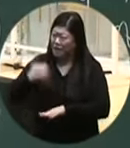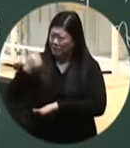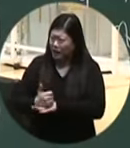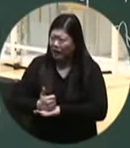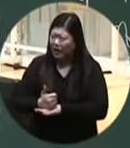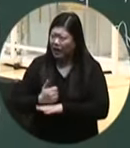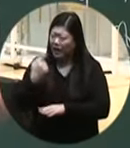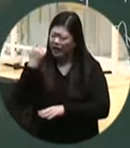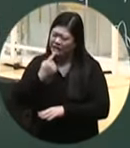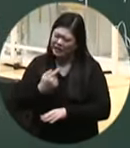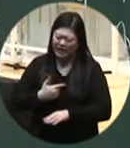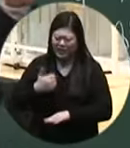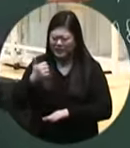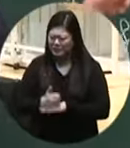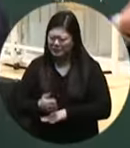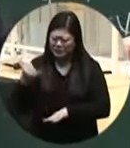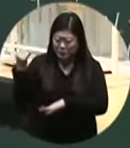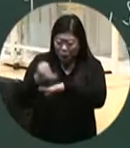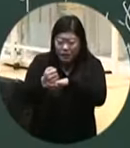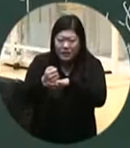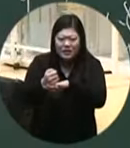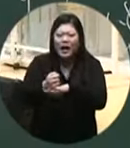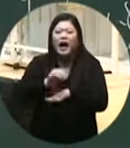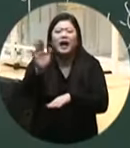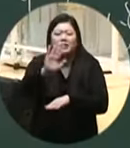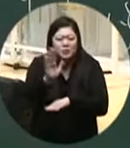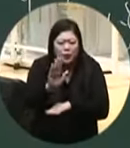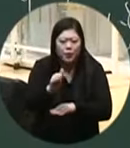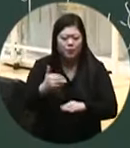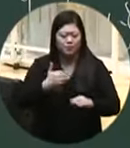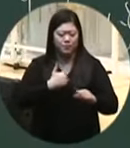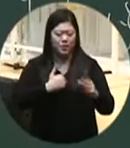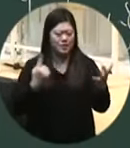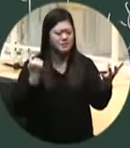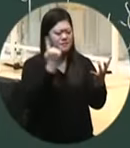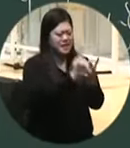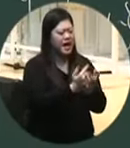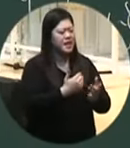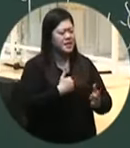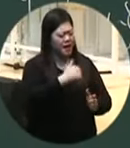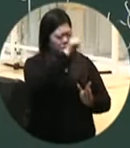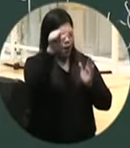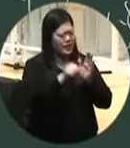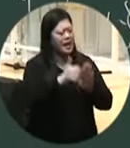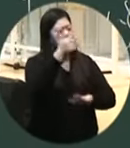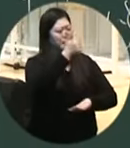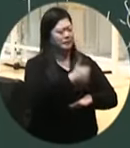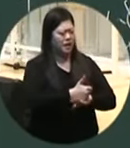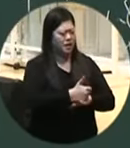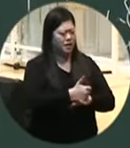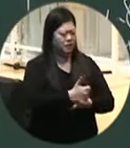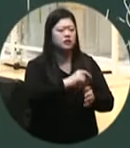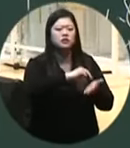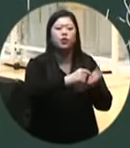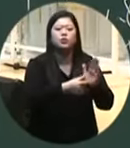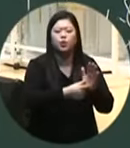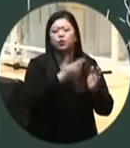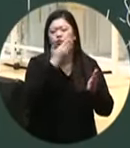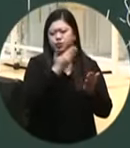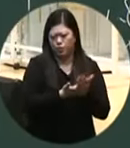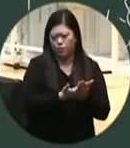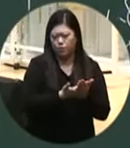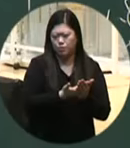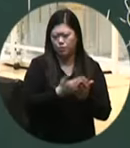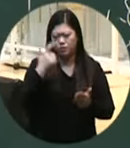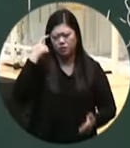I mean. 여러분이 가는 곳을 마지막 사역이라고 생각하시라. The places where you're going, consider that your last ministry. 그렇죠.